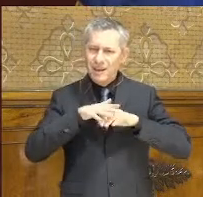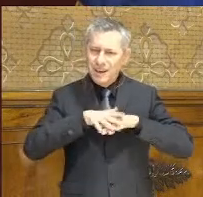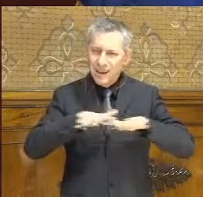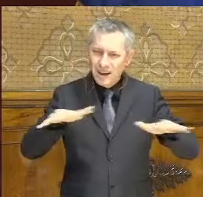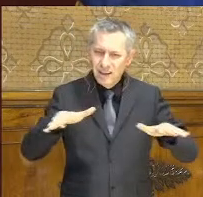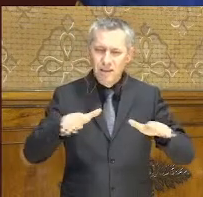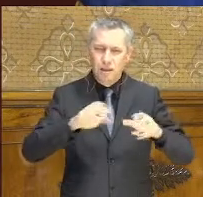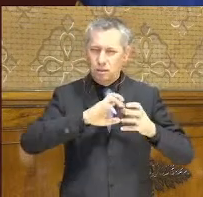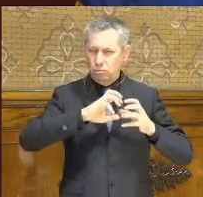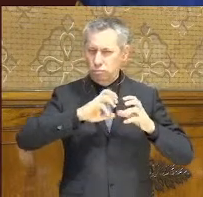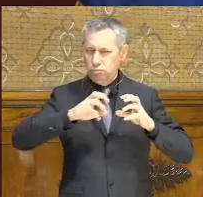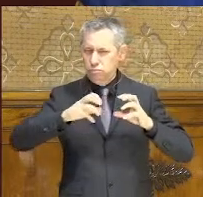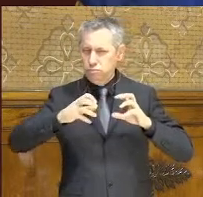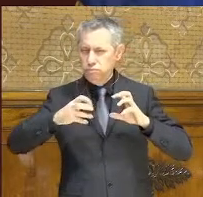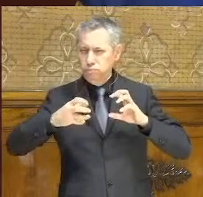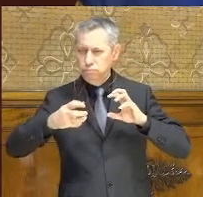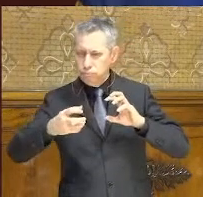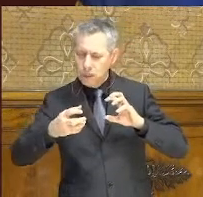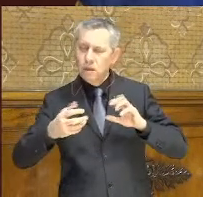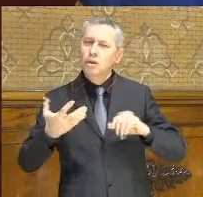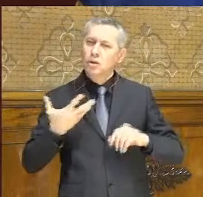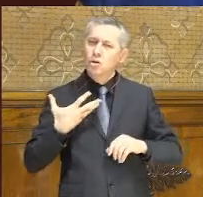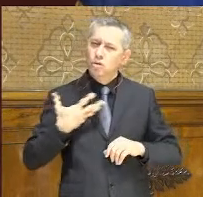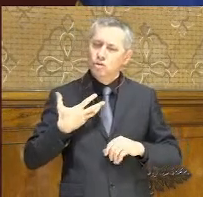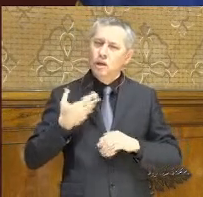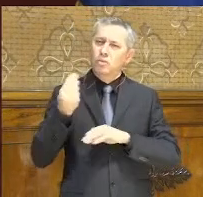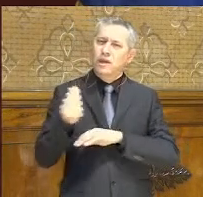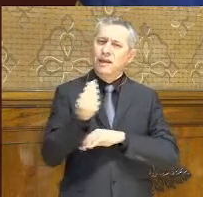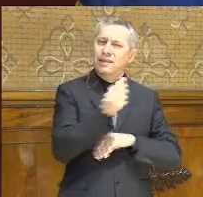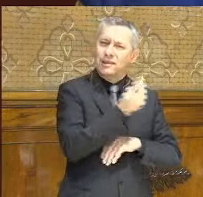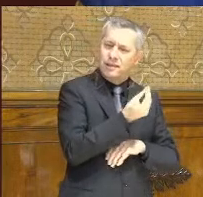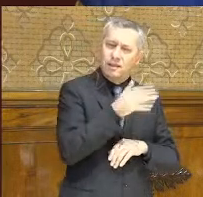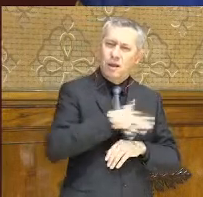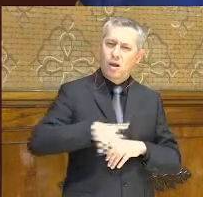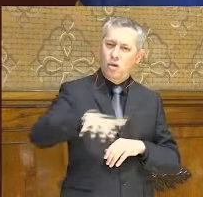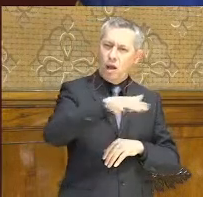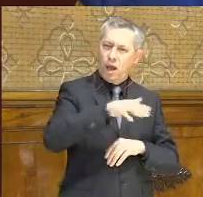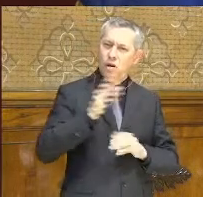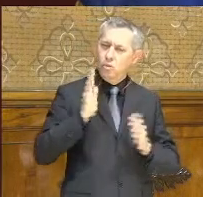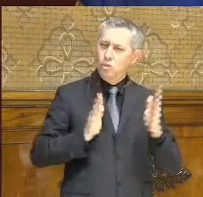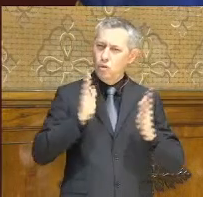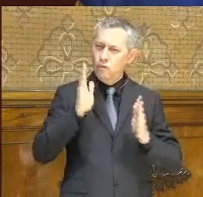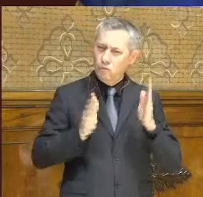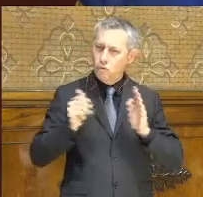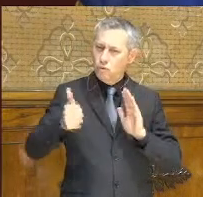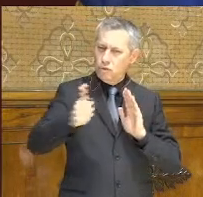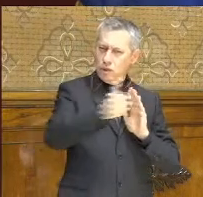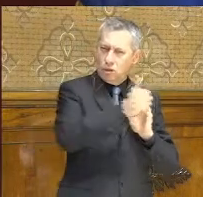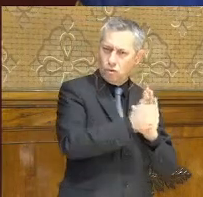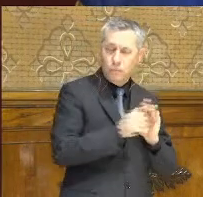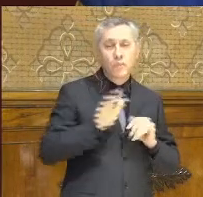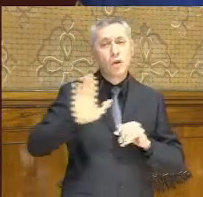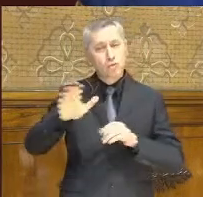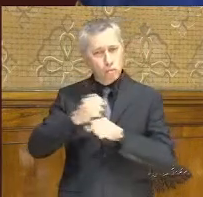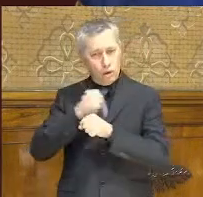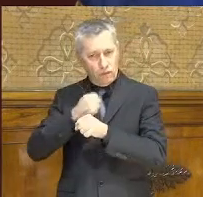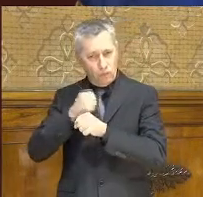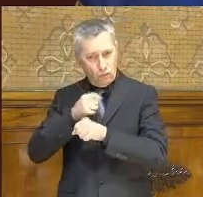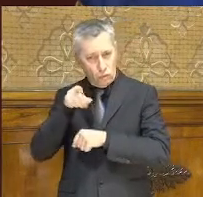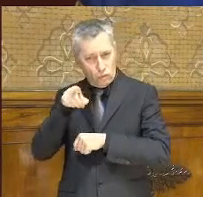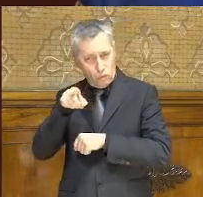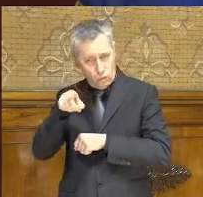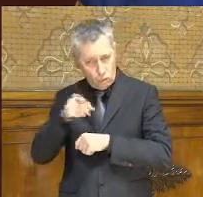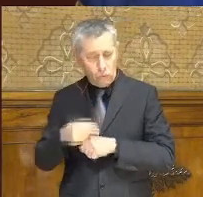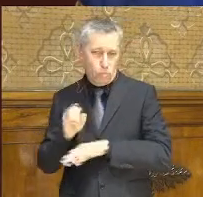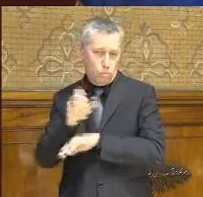più complesse accanto a fiere identità locali che si confrontano l'un l'altra. Il suo lavoro ci aiuta a comprendere